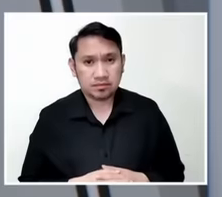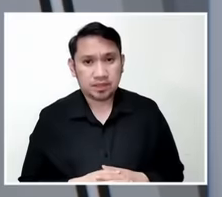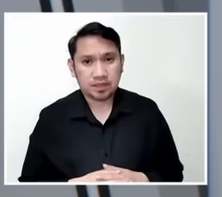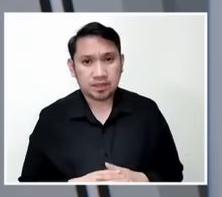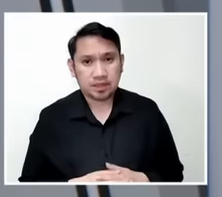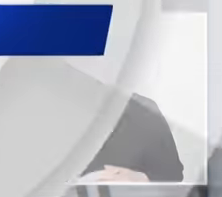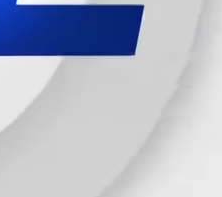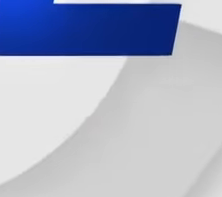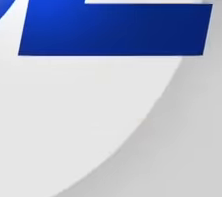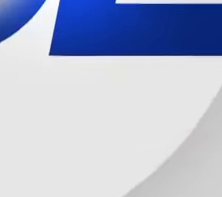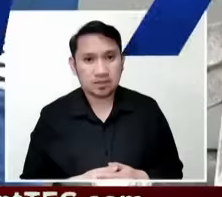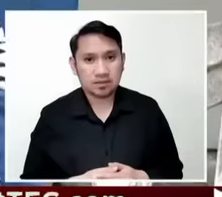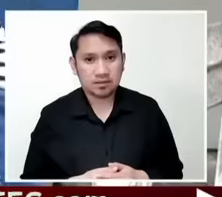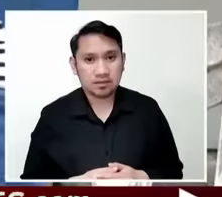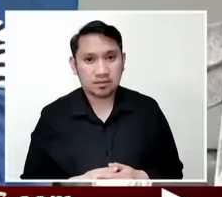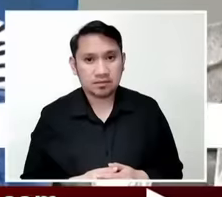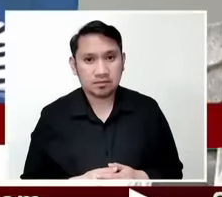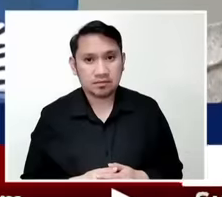Balaggio.